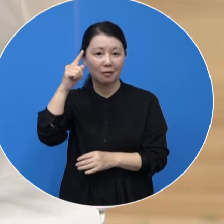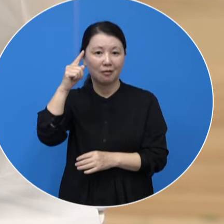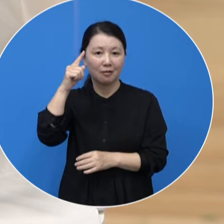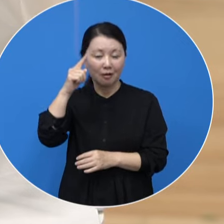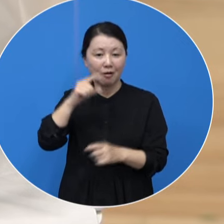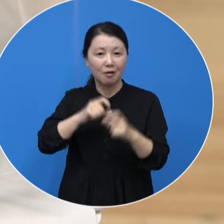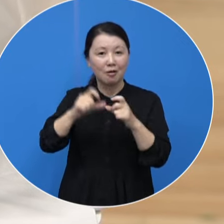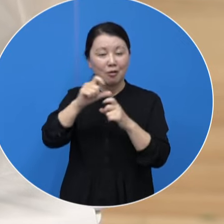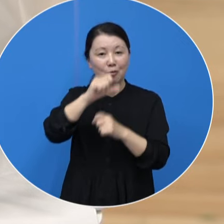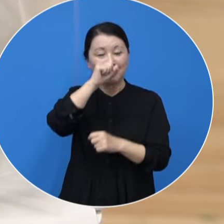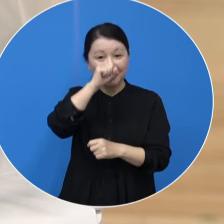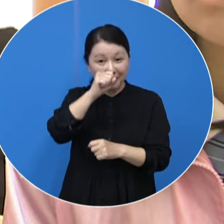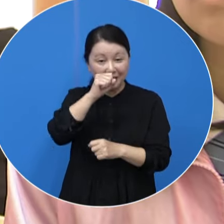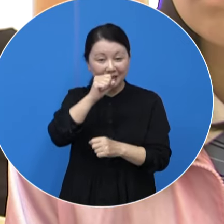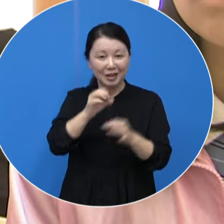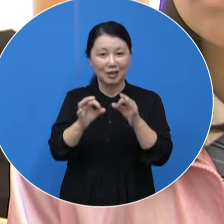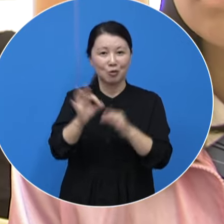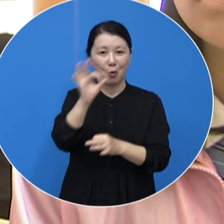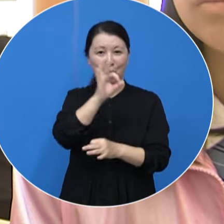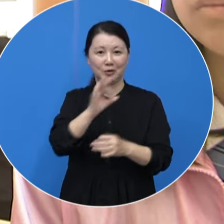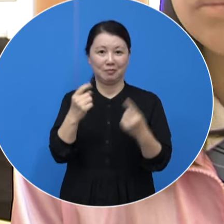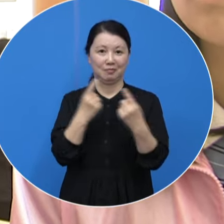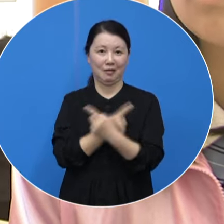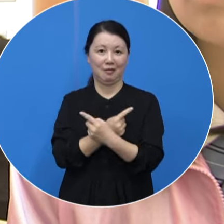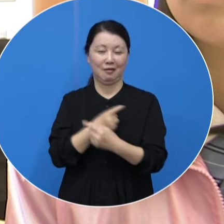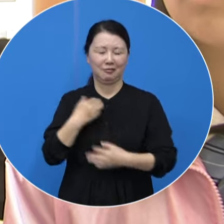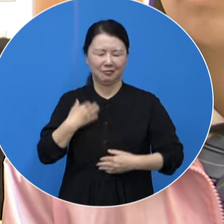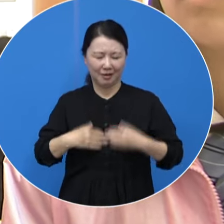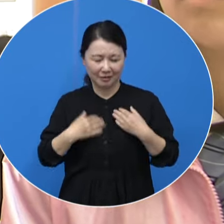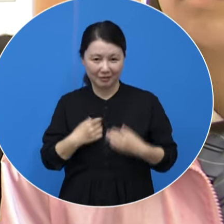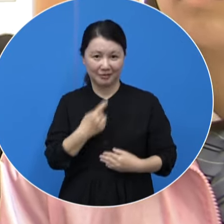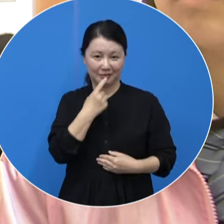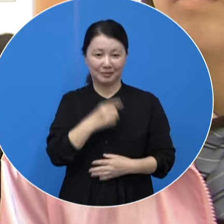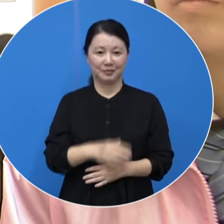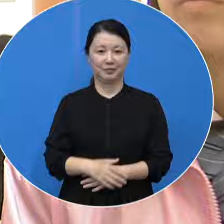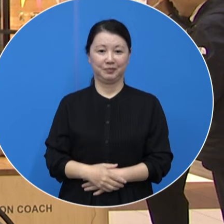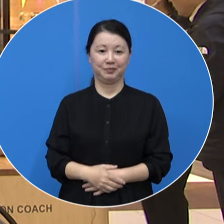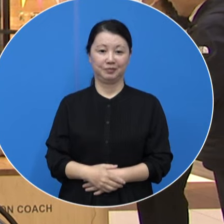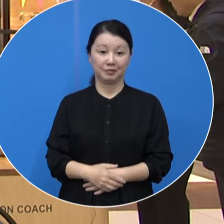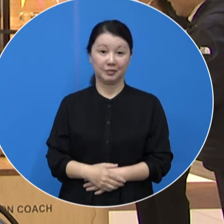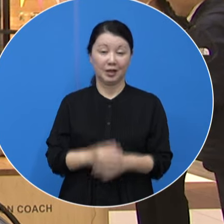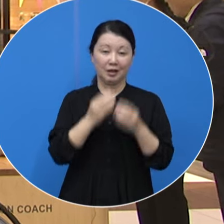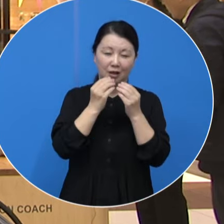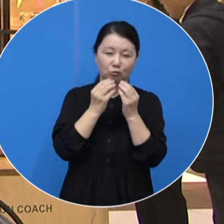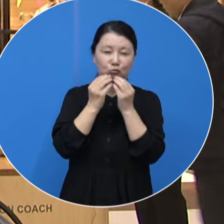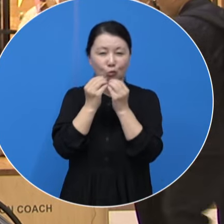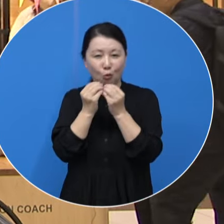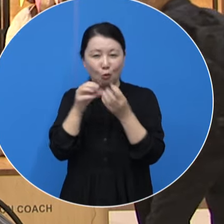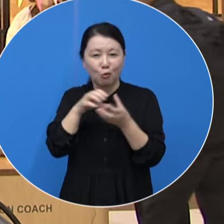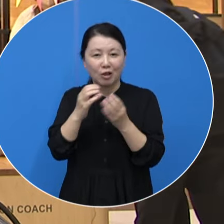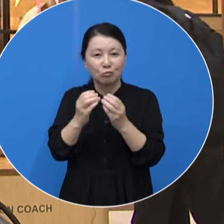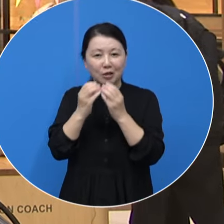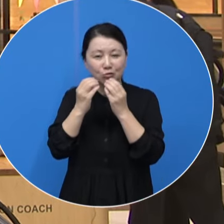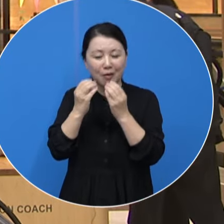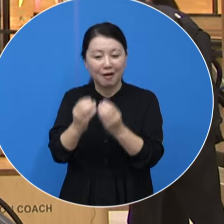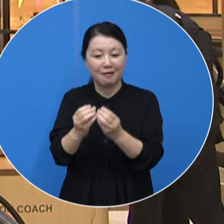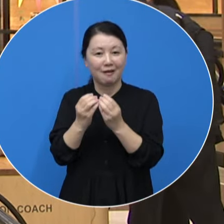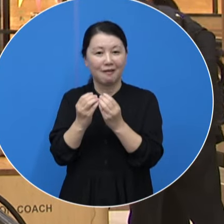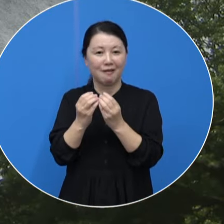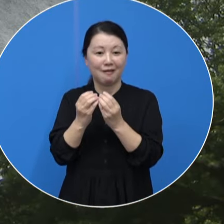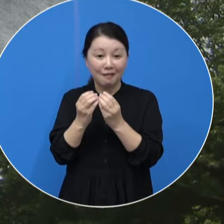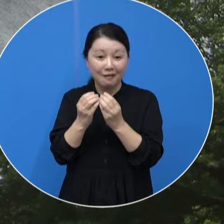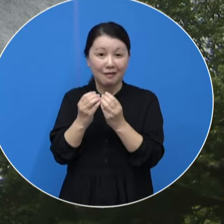がもっと良くなって商品化されていたので嬉しいなと思いました。 サクッとろさつま汁バーガーです